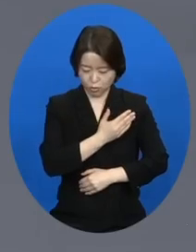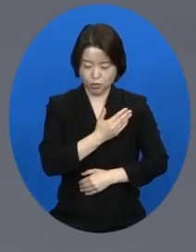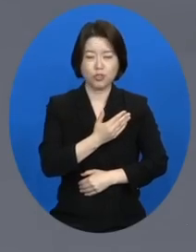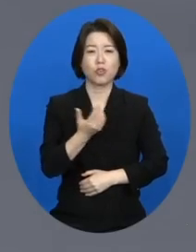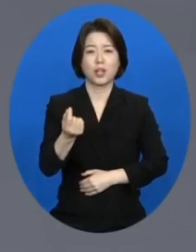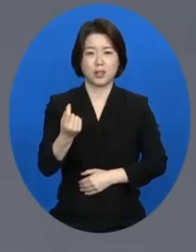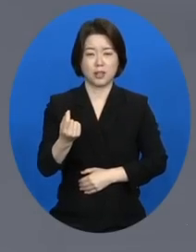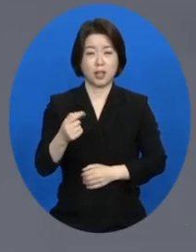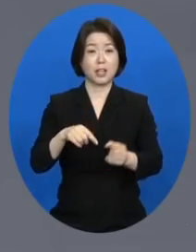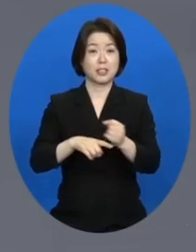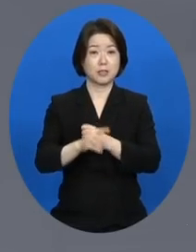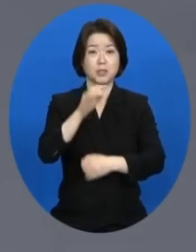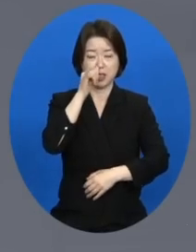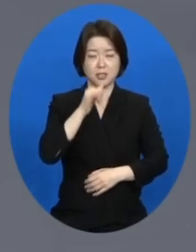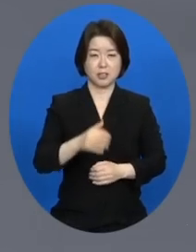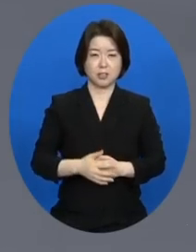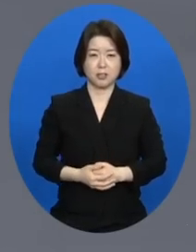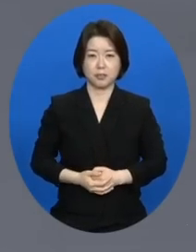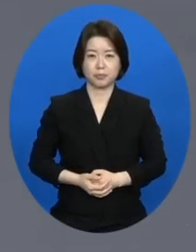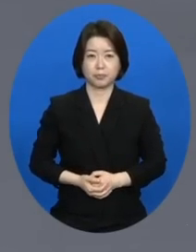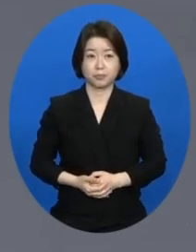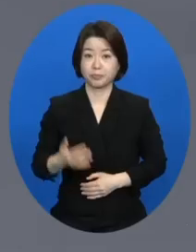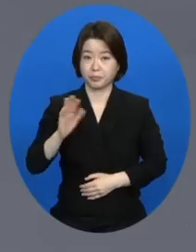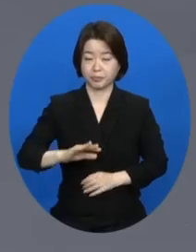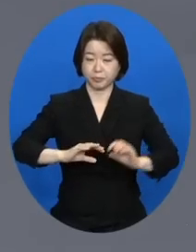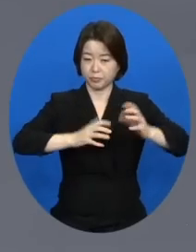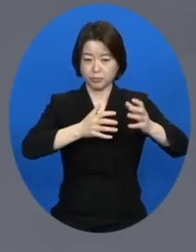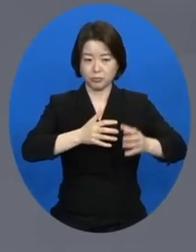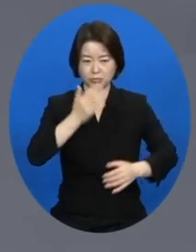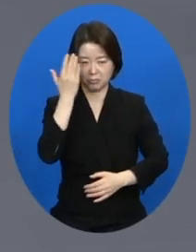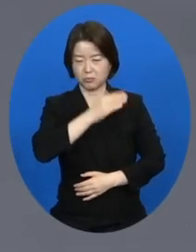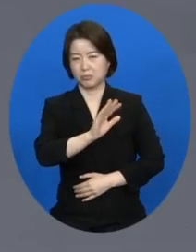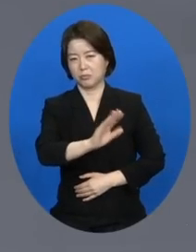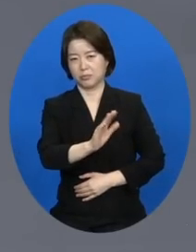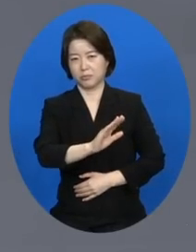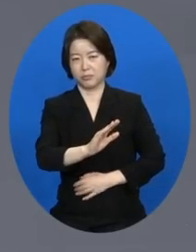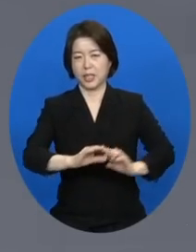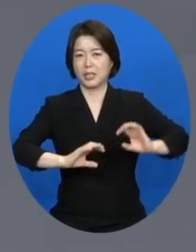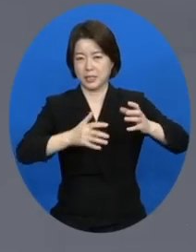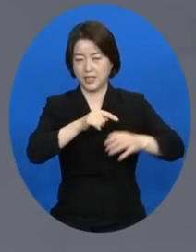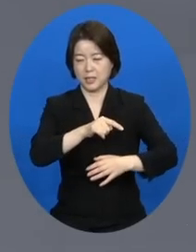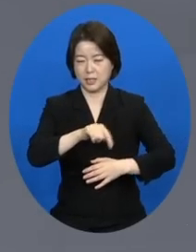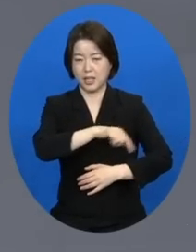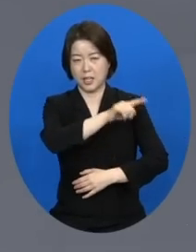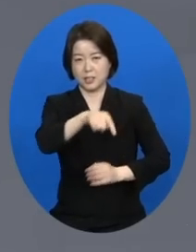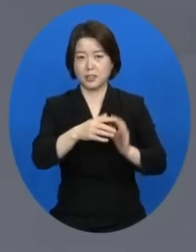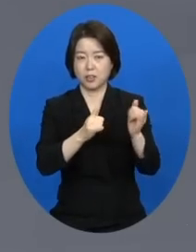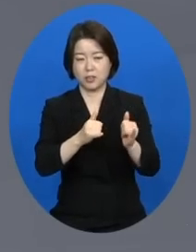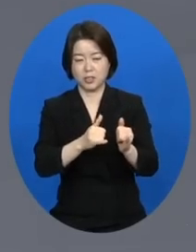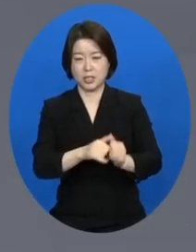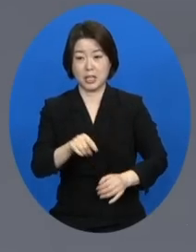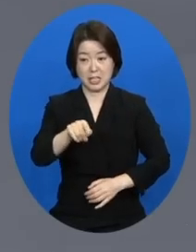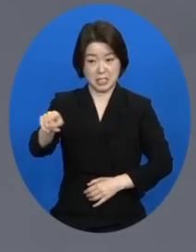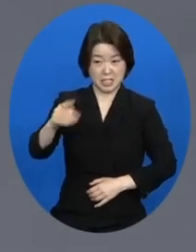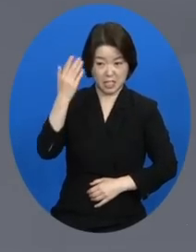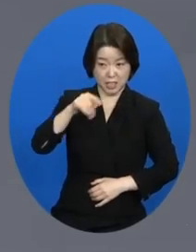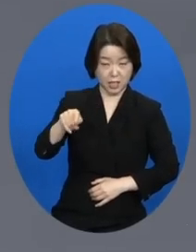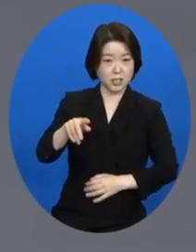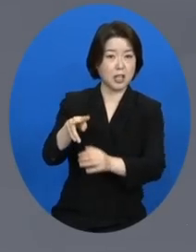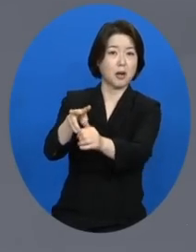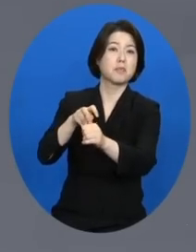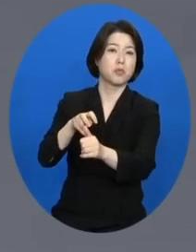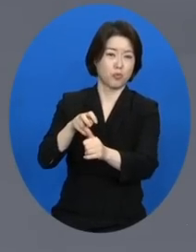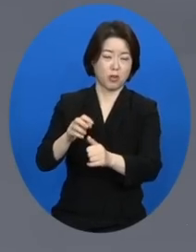하는 의미를 보여주고 있죠. 그러나 세상은 청결하지 않습니다. 세상은 그러한 자들을 미워합니다.